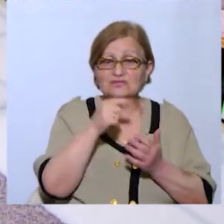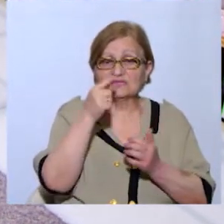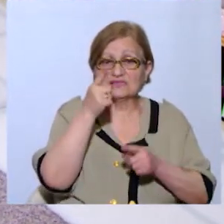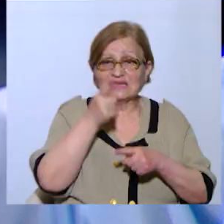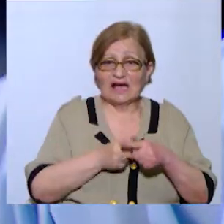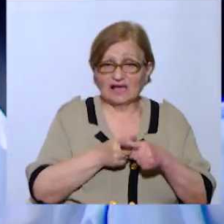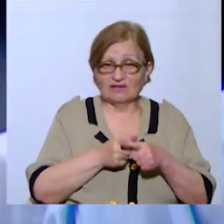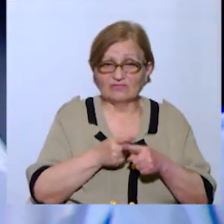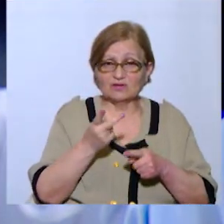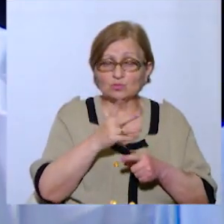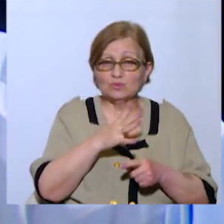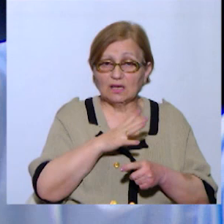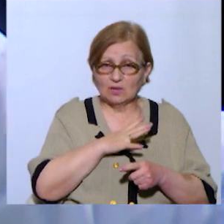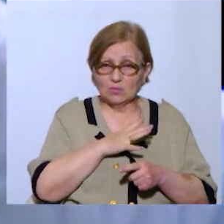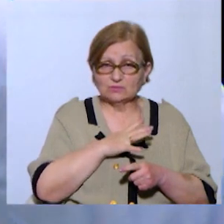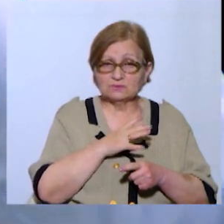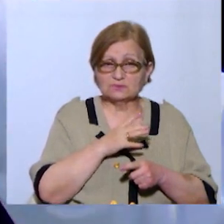ჯამის ნახევარი უნდა იყოს